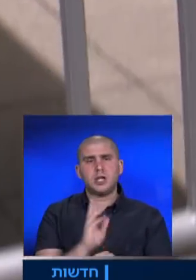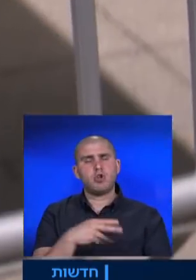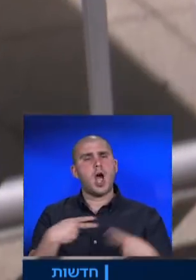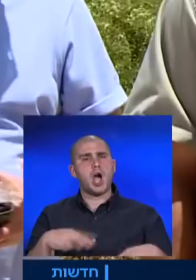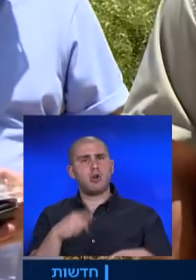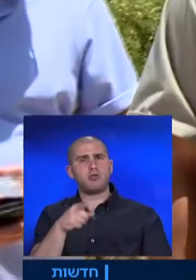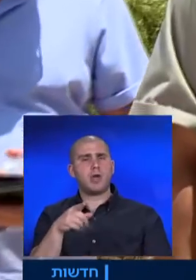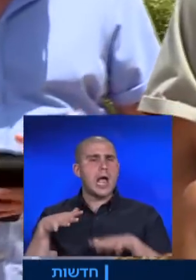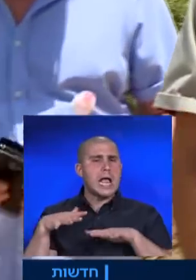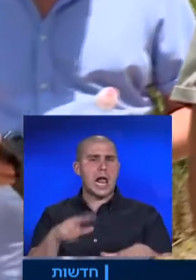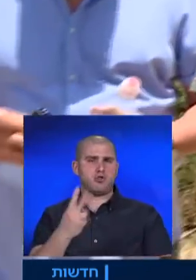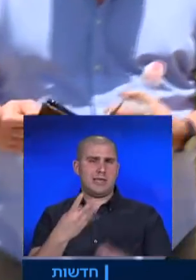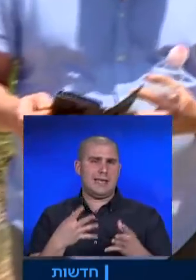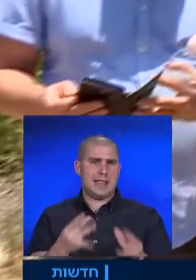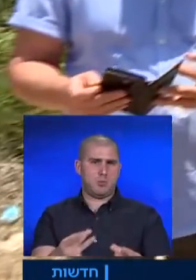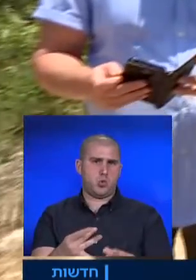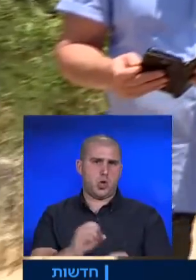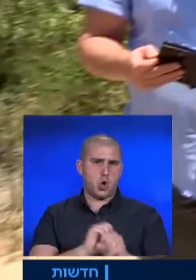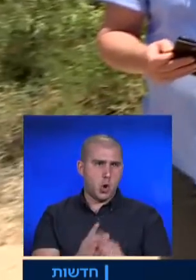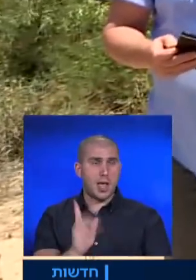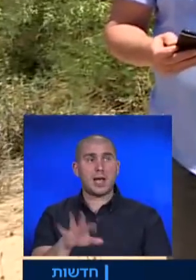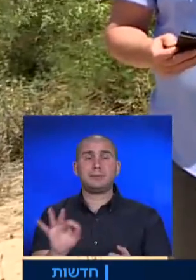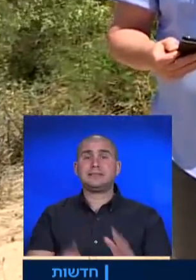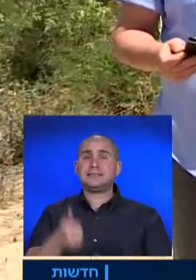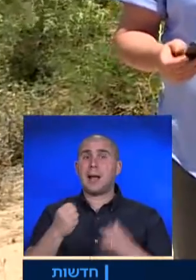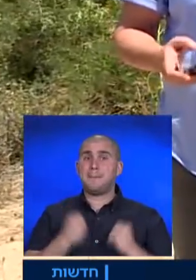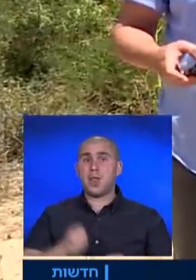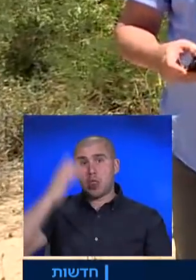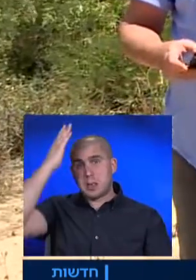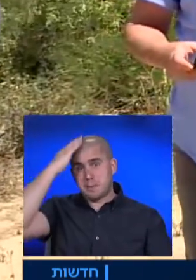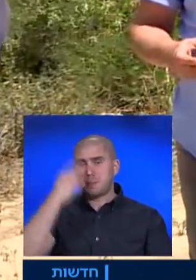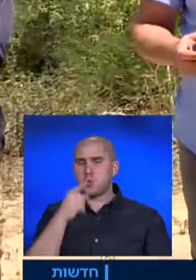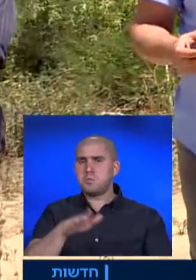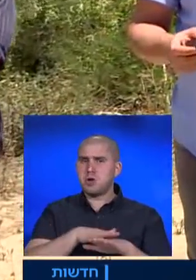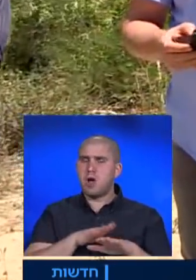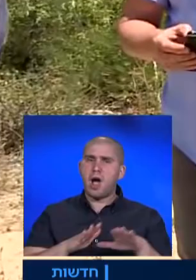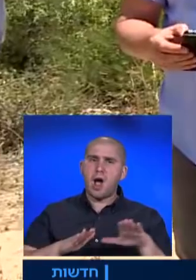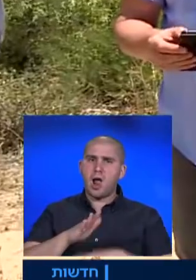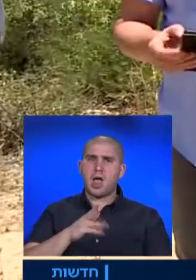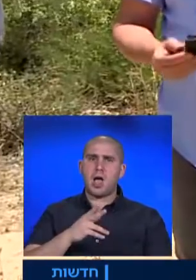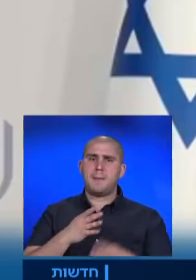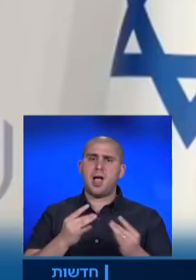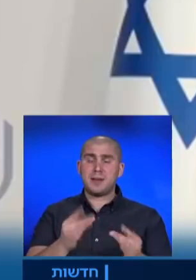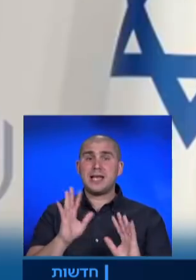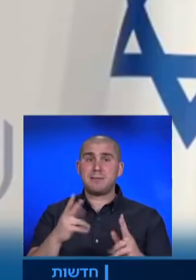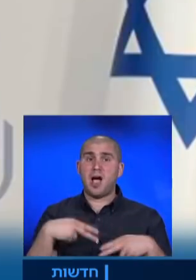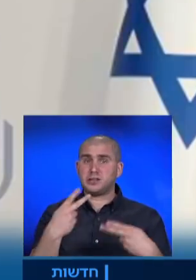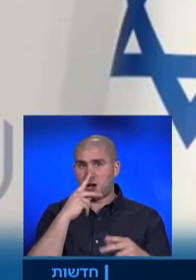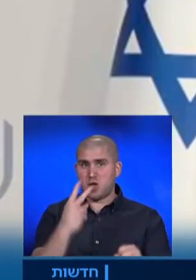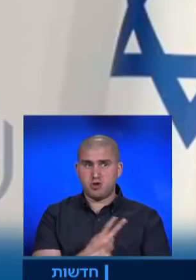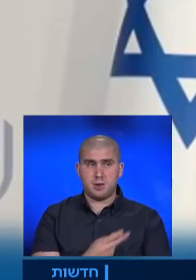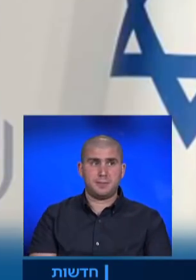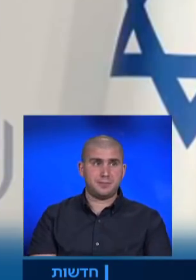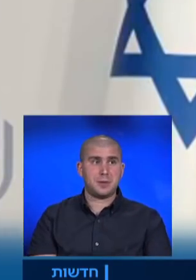של הידבקות. גם שר הביטחון בנט אמר היום כי הוא צופה עלייה בשיעור ההדבקה עם החזרה לשגרה. עם פתיחת